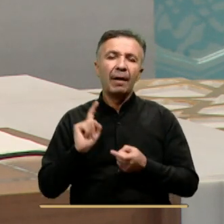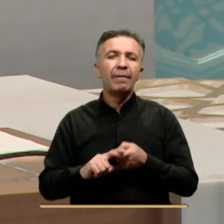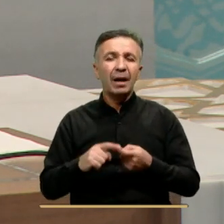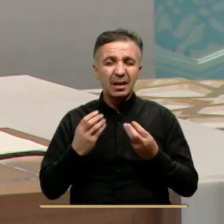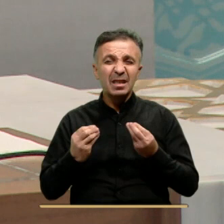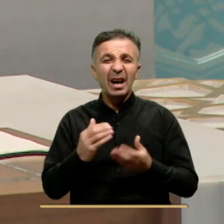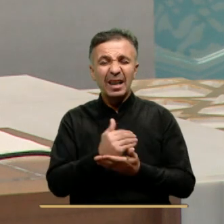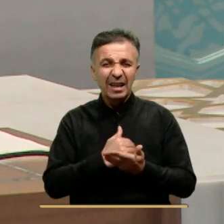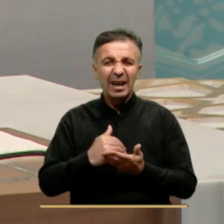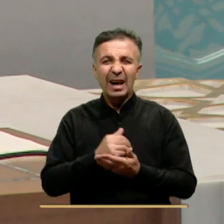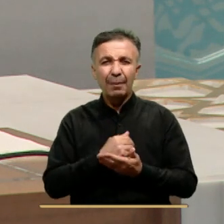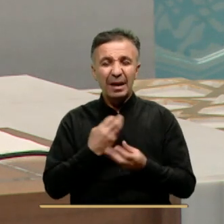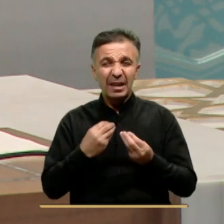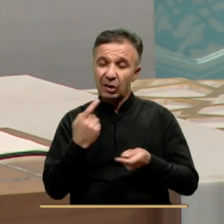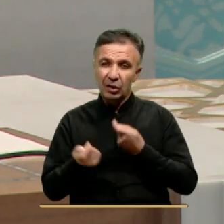ameller